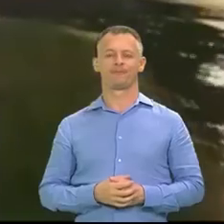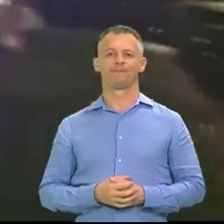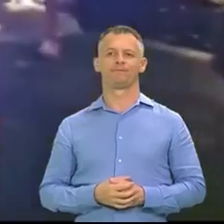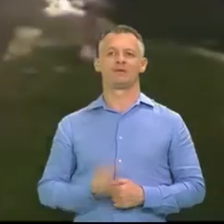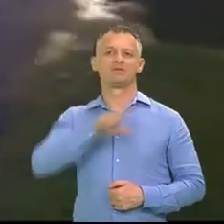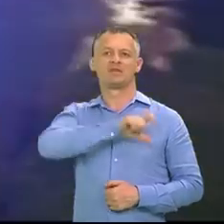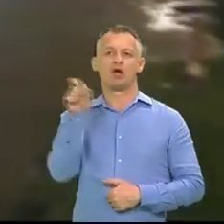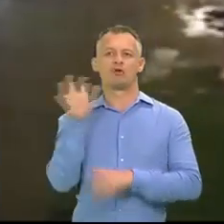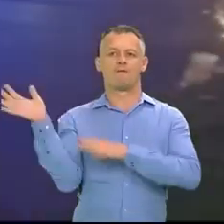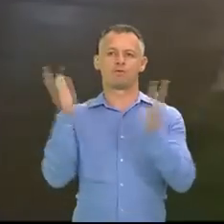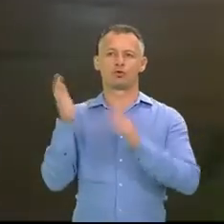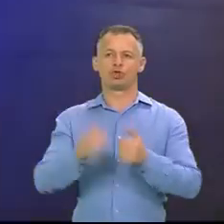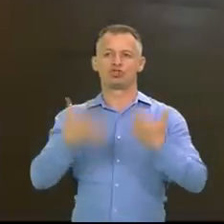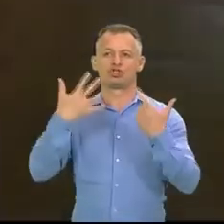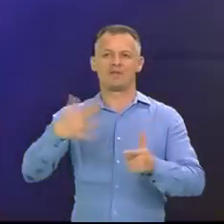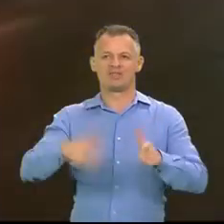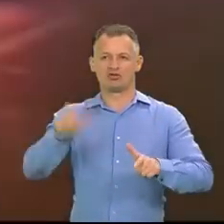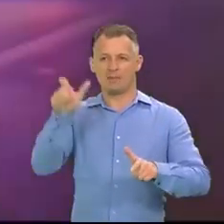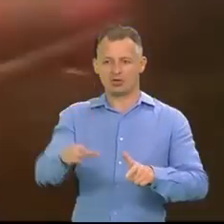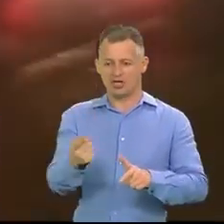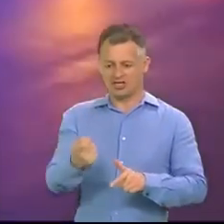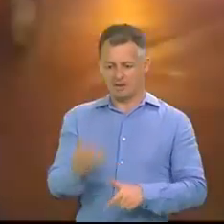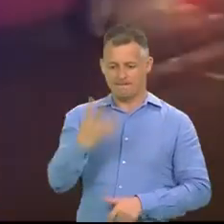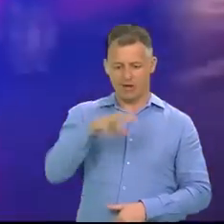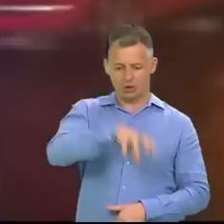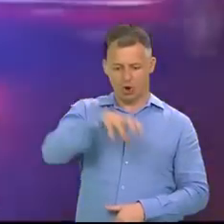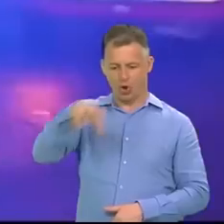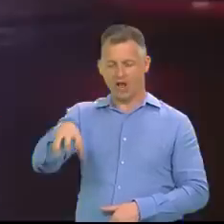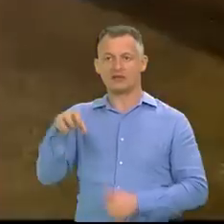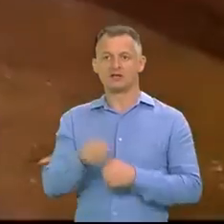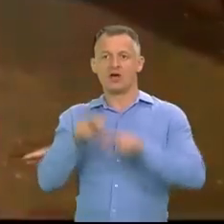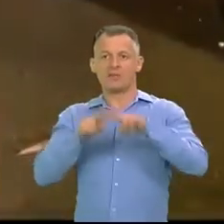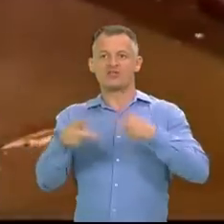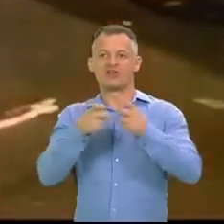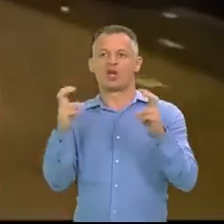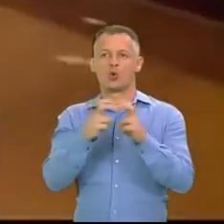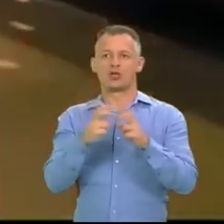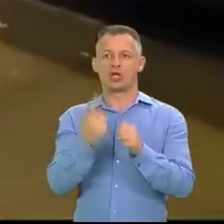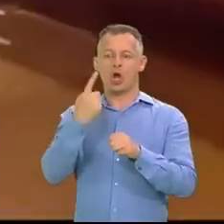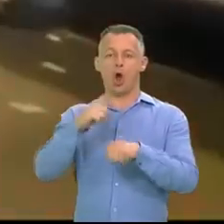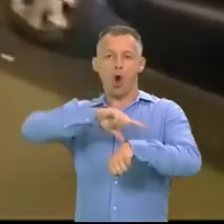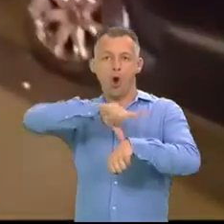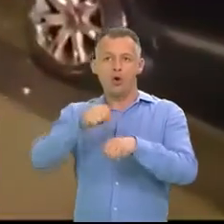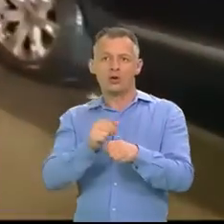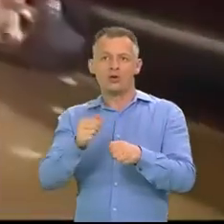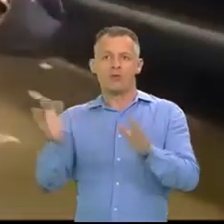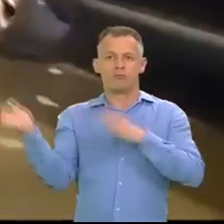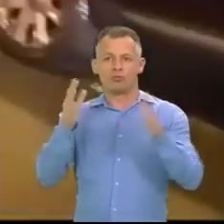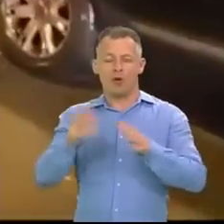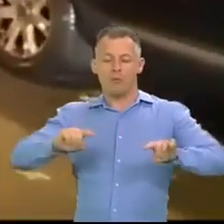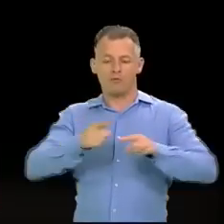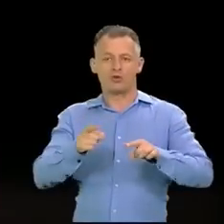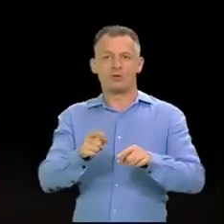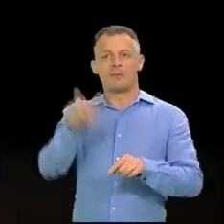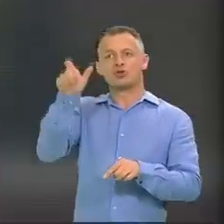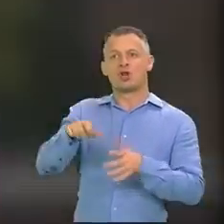Din cauza furtunii, peste 700 de oameni din 4 localități au rămas fără curent electric. O furtună de o oră a băgat spaima și printre locuitorii